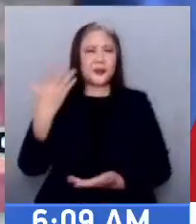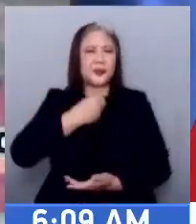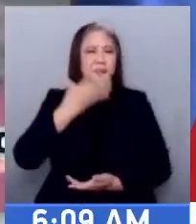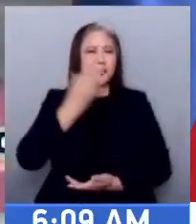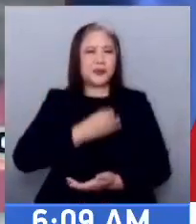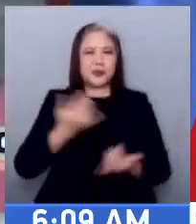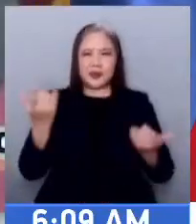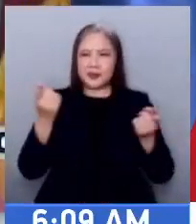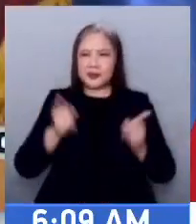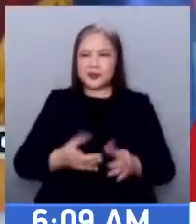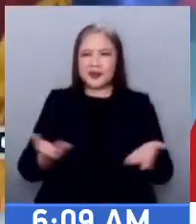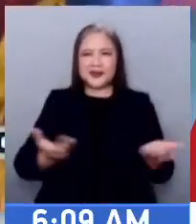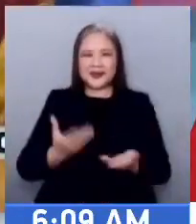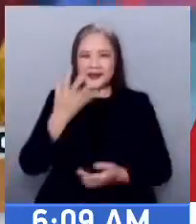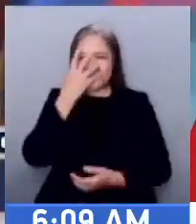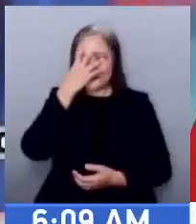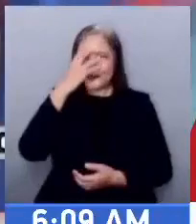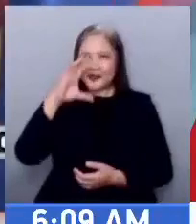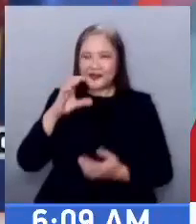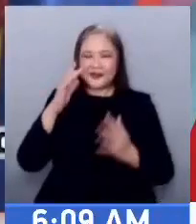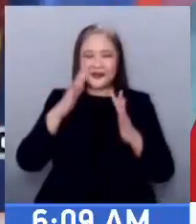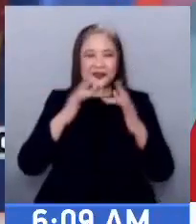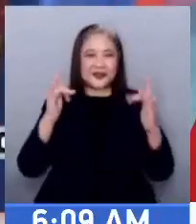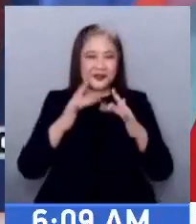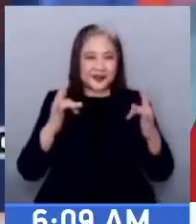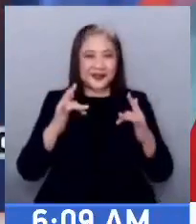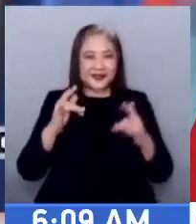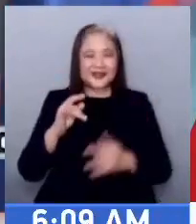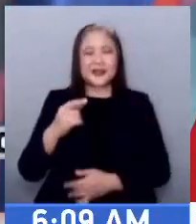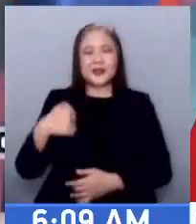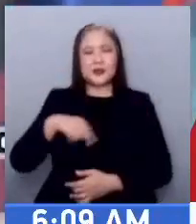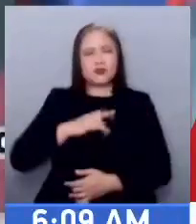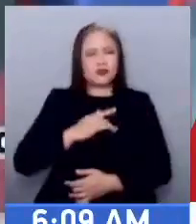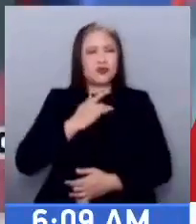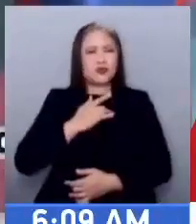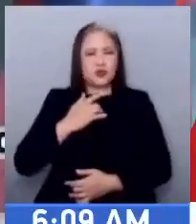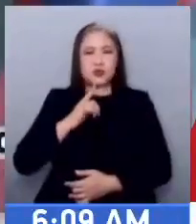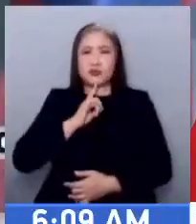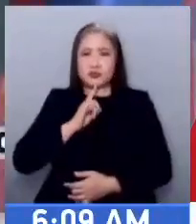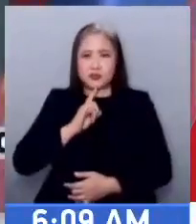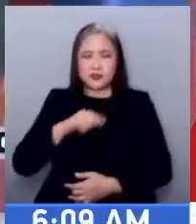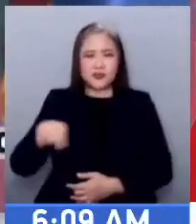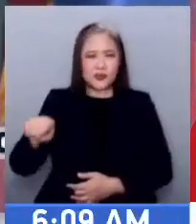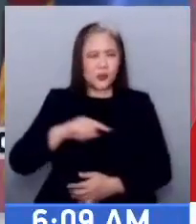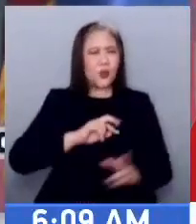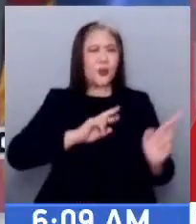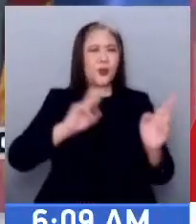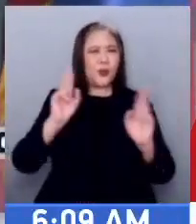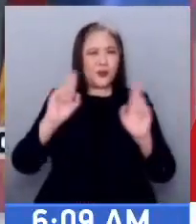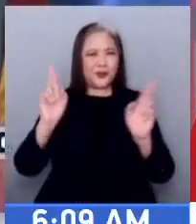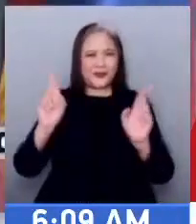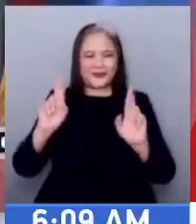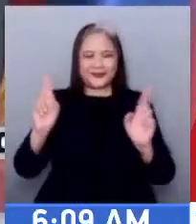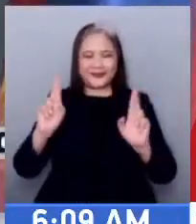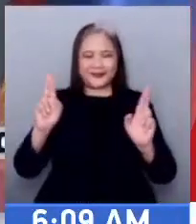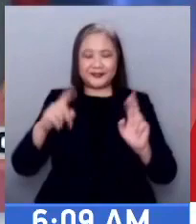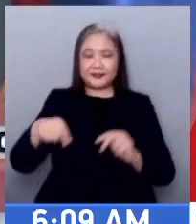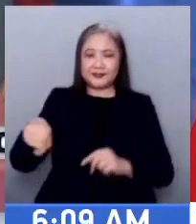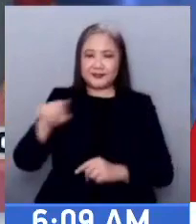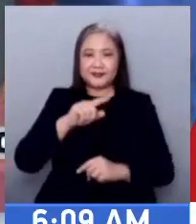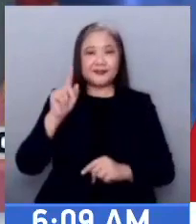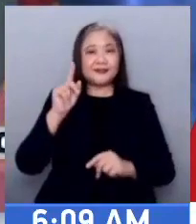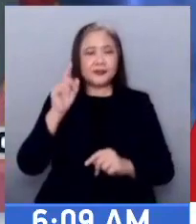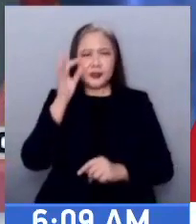na ramdam naming lahat na talaga handang-handa na ang mga kababayan nating